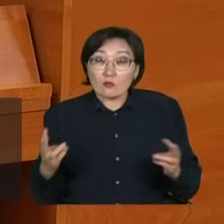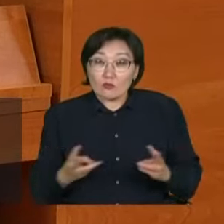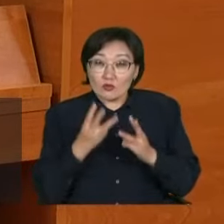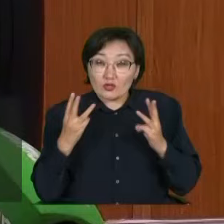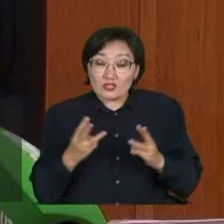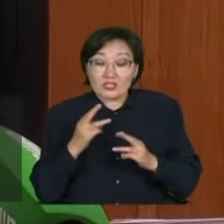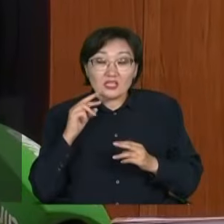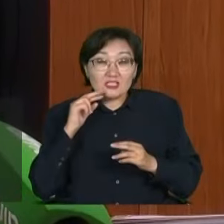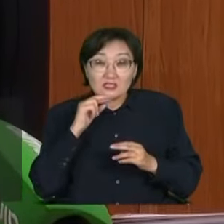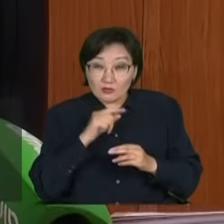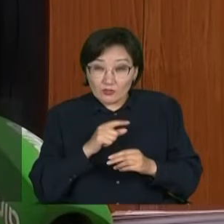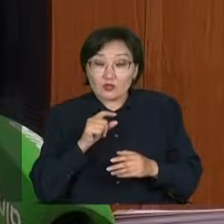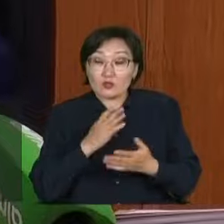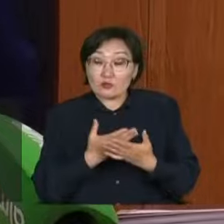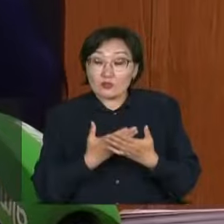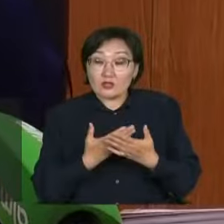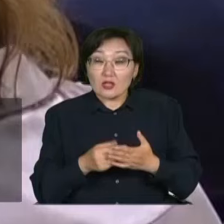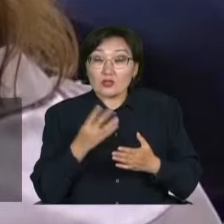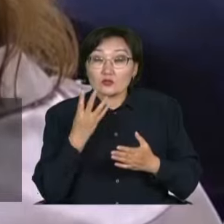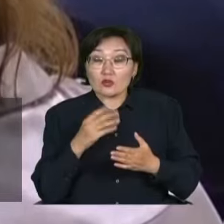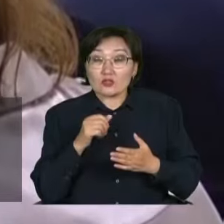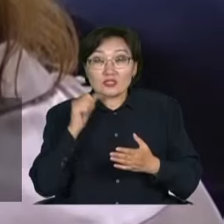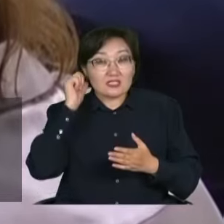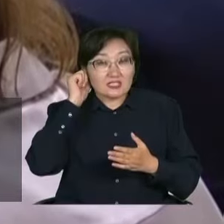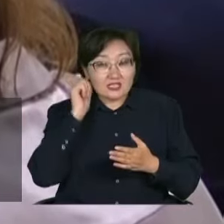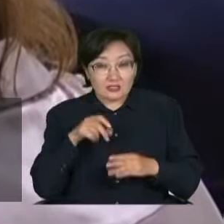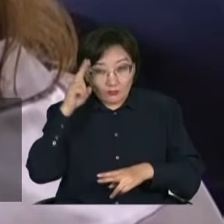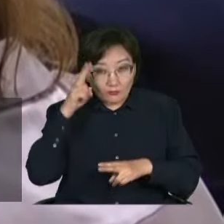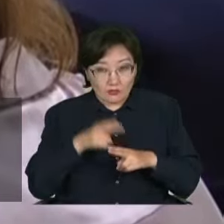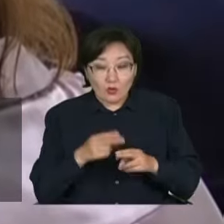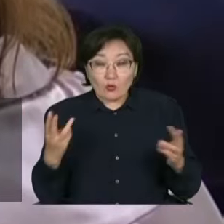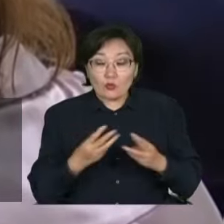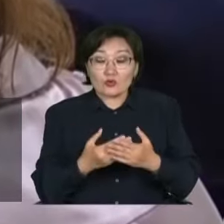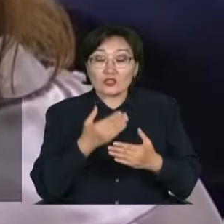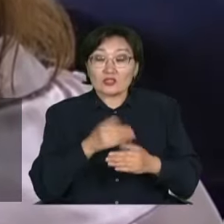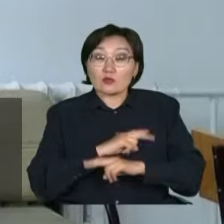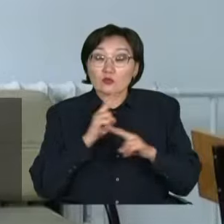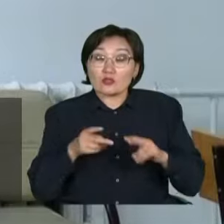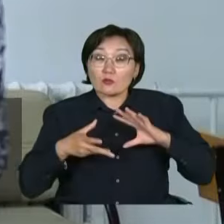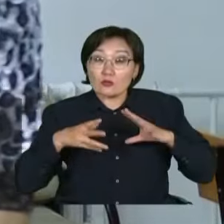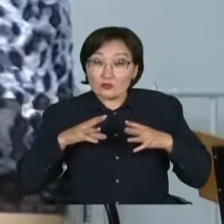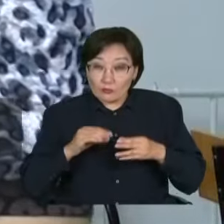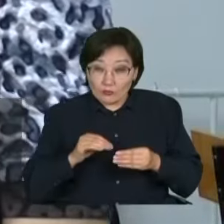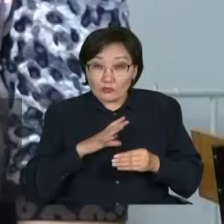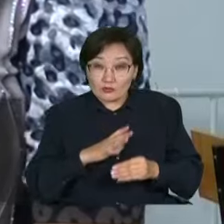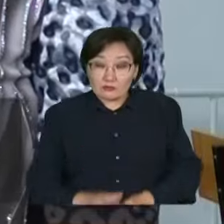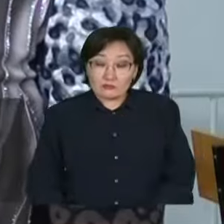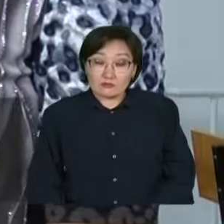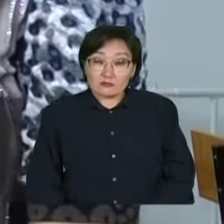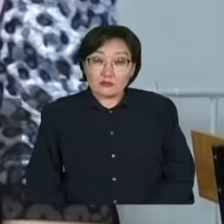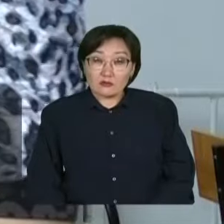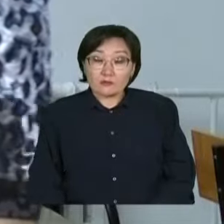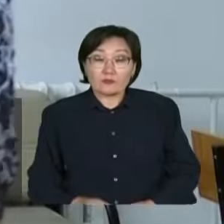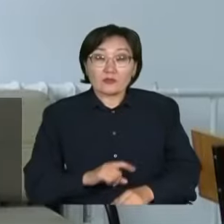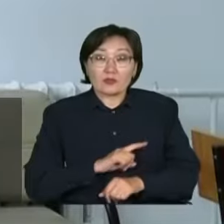уланғанын көрсетті. Сараптама сотталушының 4 жасар інісі де өртке дейін көз жұмған деген қорытынды шығарды. Это был шок, конечно.